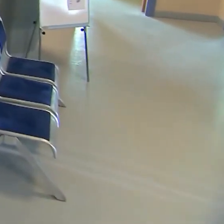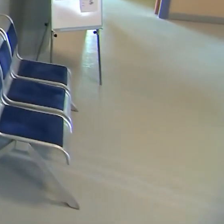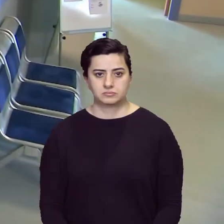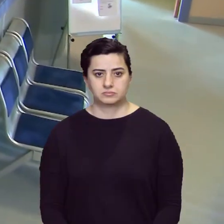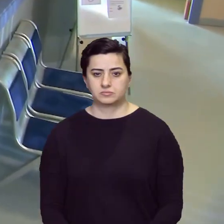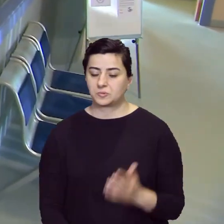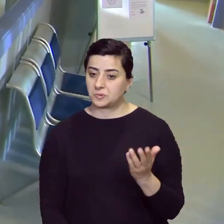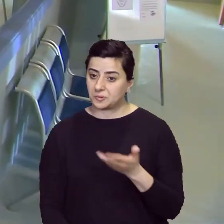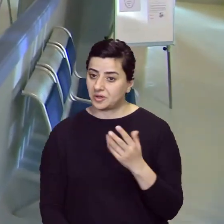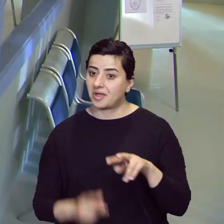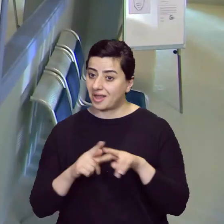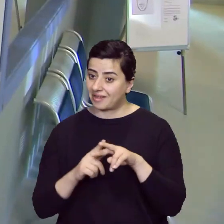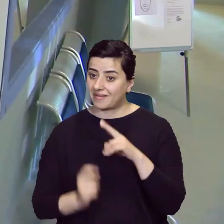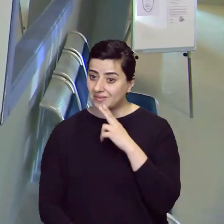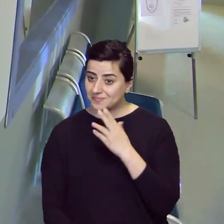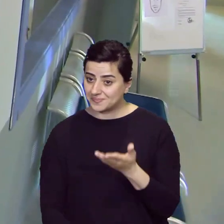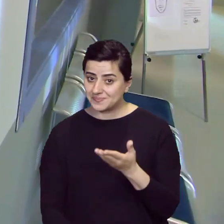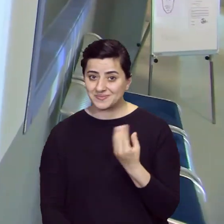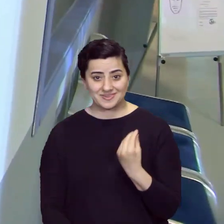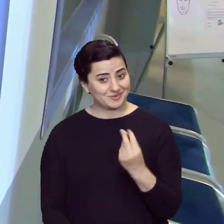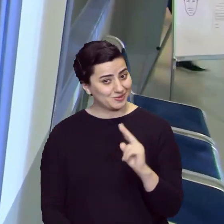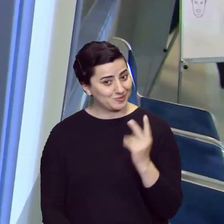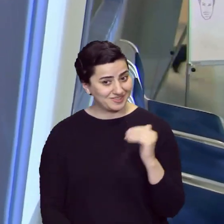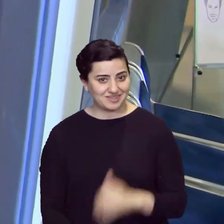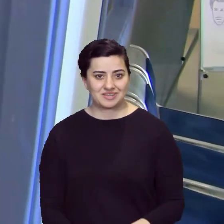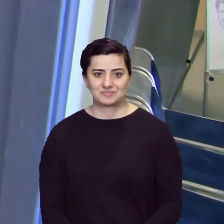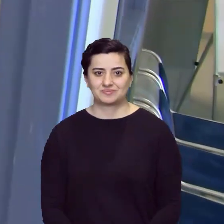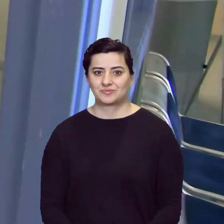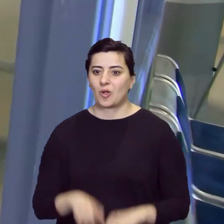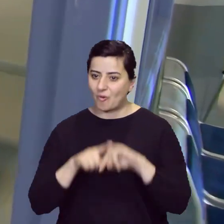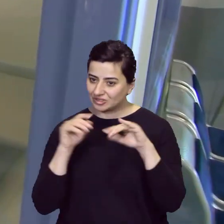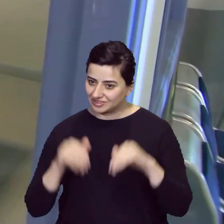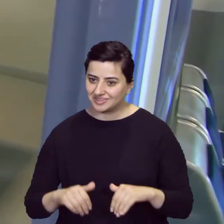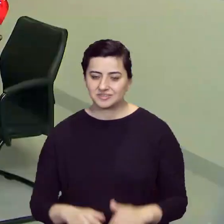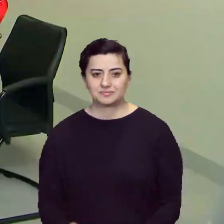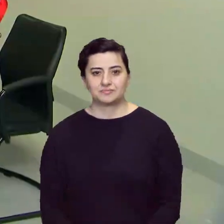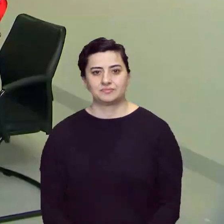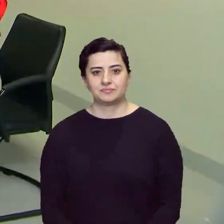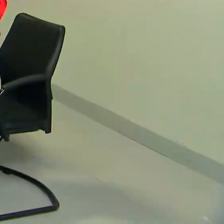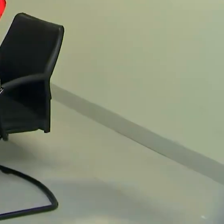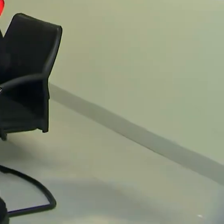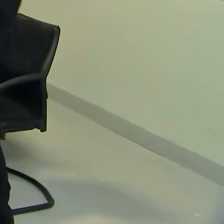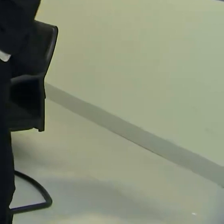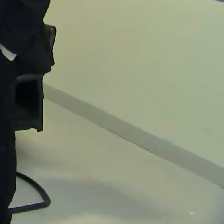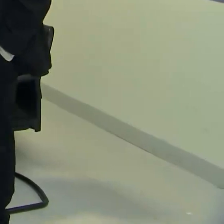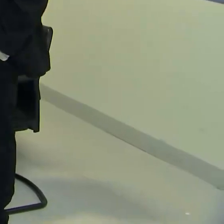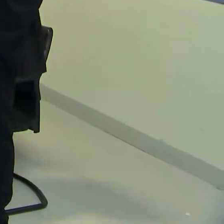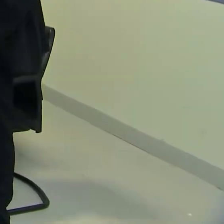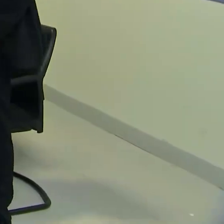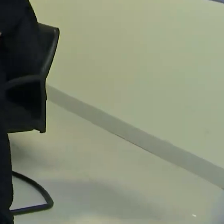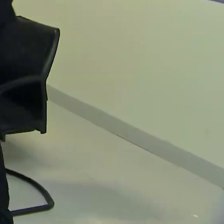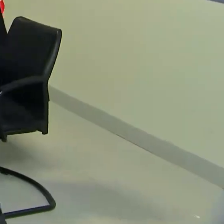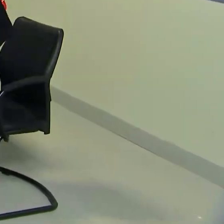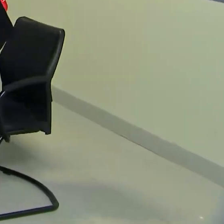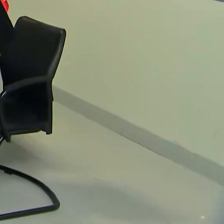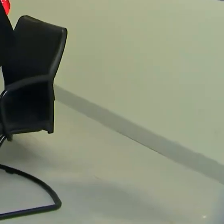kıyafetler. Alev Hanım. Bu ne güzel sürpriz böyle. Hoş geldin. Yanaktan öpüştüler. Tayfun yerine